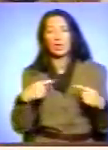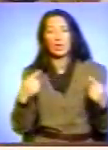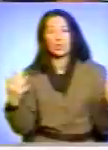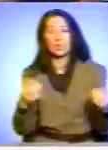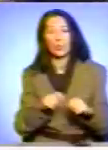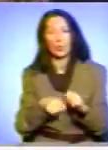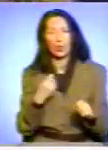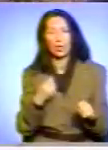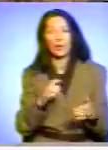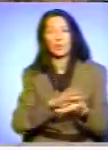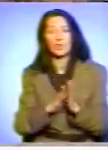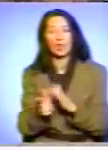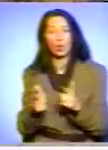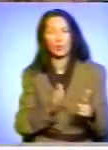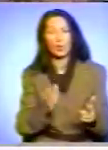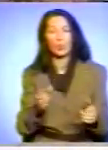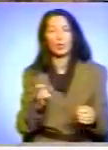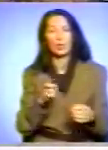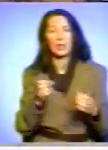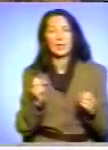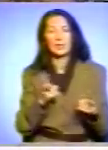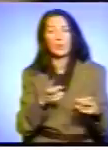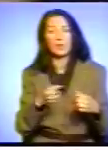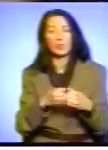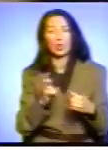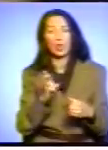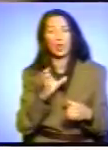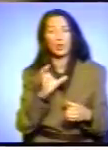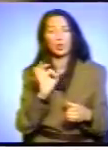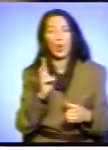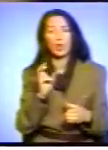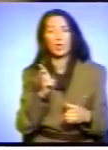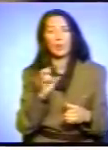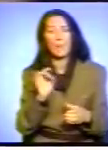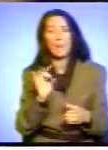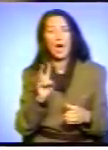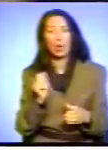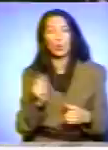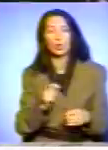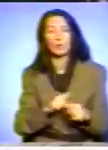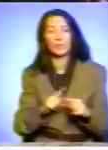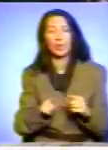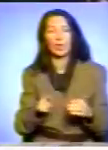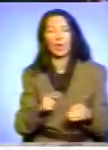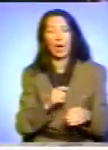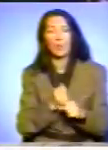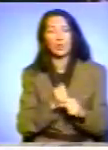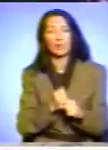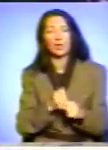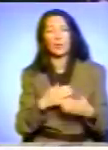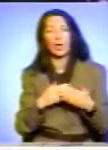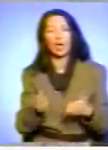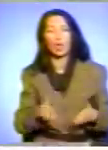В стані готовності будуть і спецпідрозділи «Сокіл» та «Беркут». Активно працюватиме дорожньо-патрульна служба ДАІ, яка